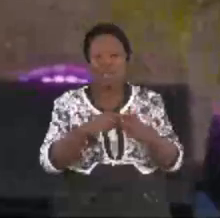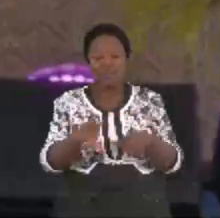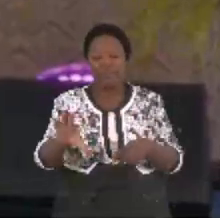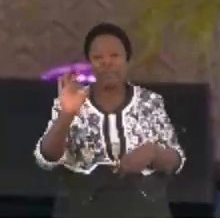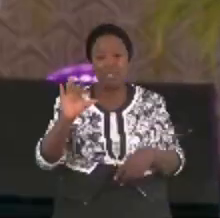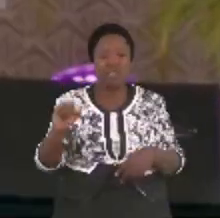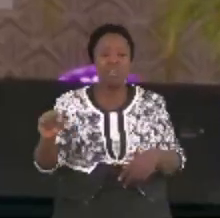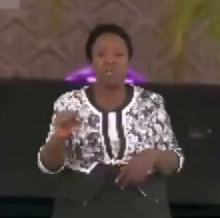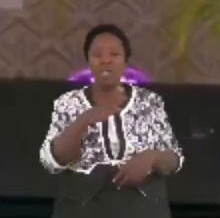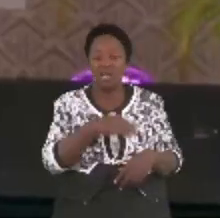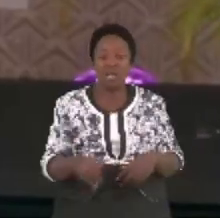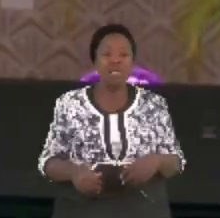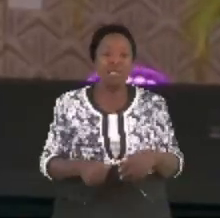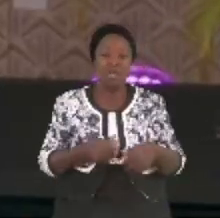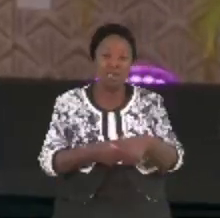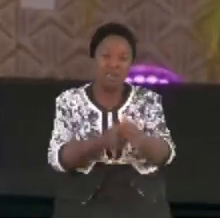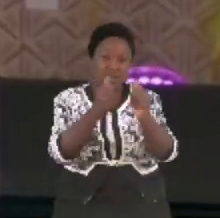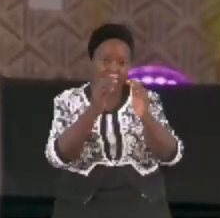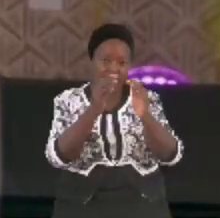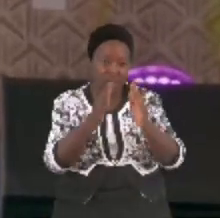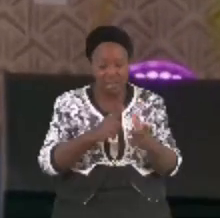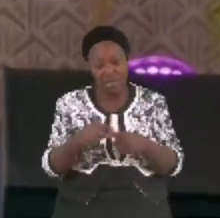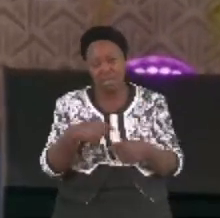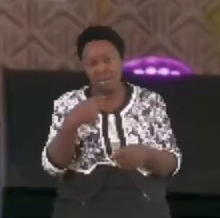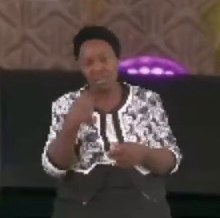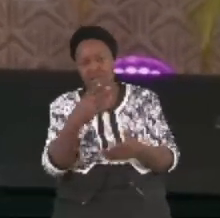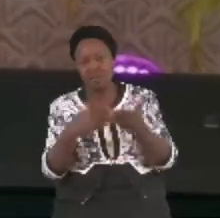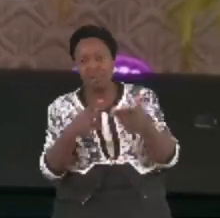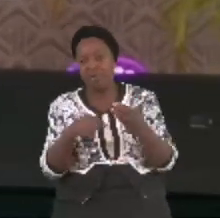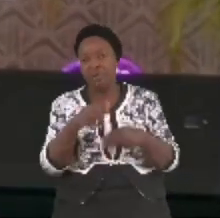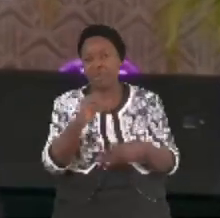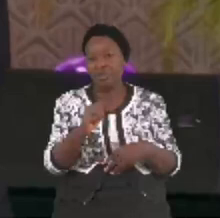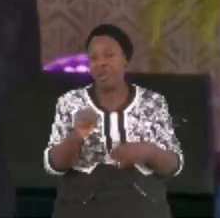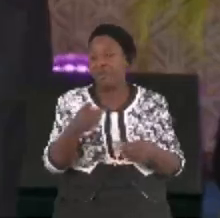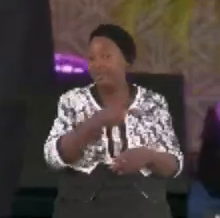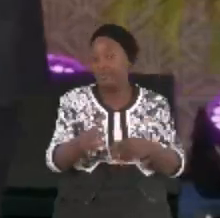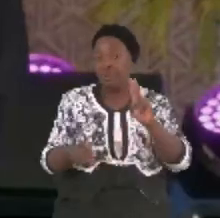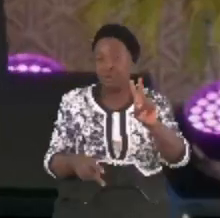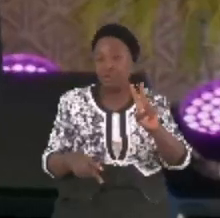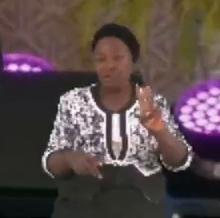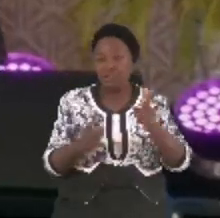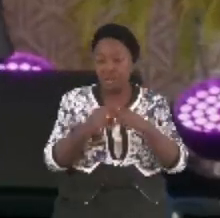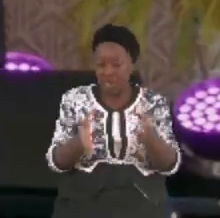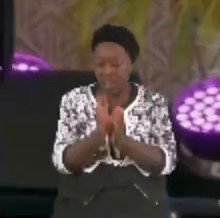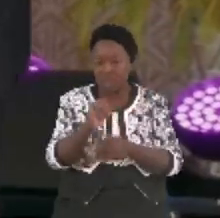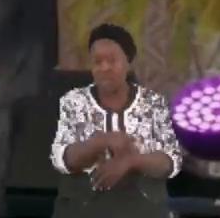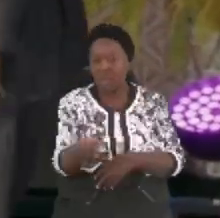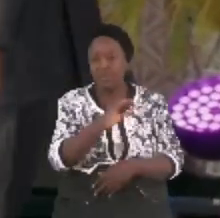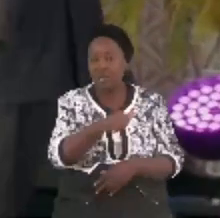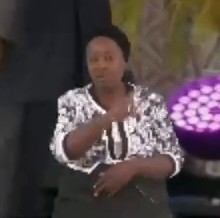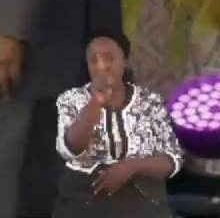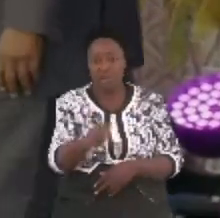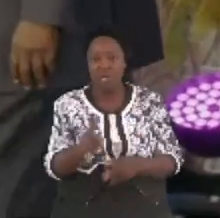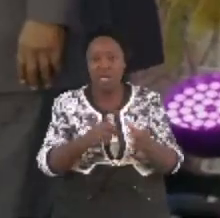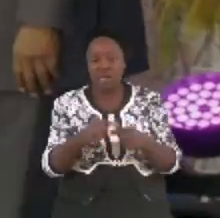disciples. Il a remarqué quelque chose à leur sujet. Verset 2. Il leur dit, « Avez-vous